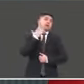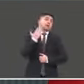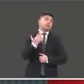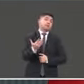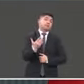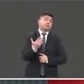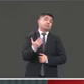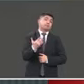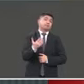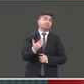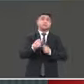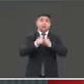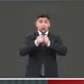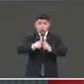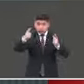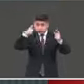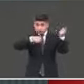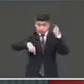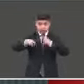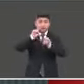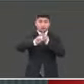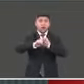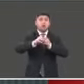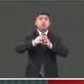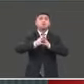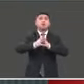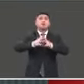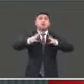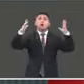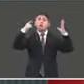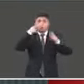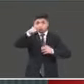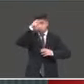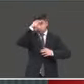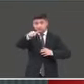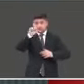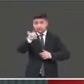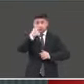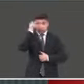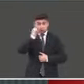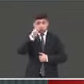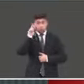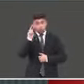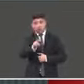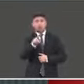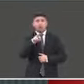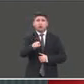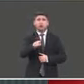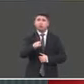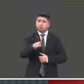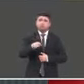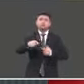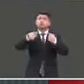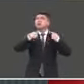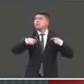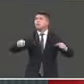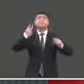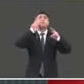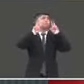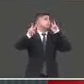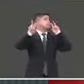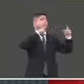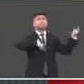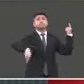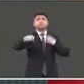biz gelişen ve büyüyen Türkiye gerçeğini görmek için şöyle durup etrafa bir bakmak